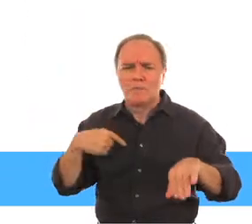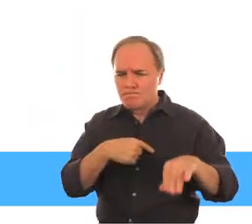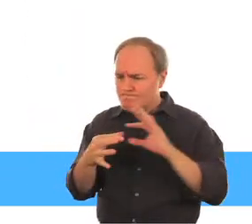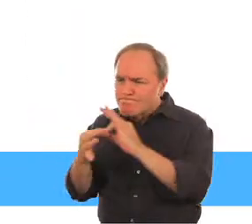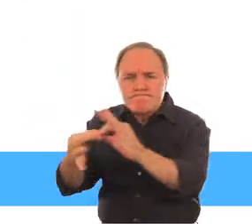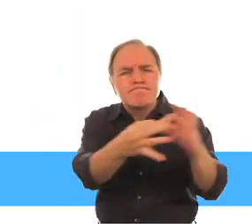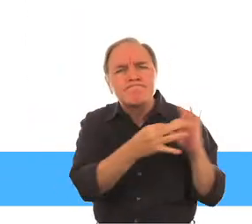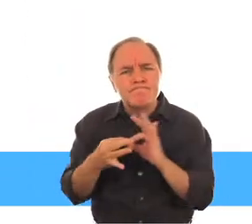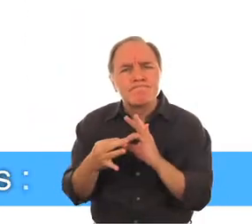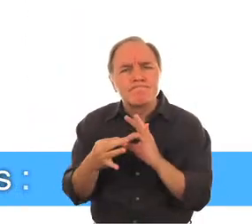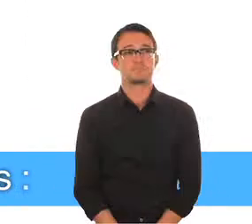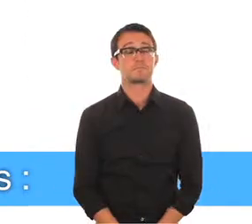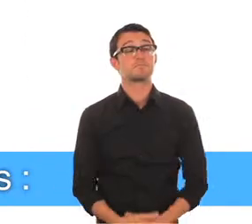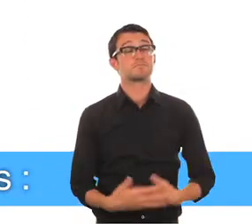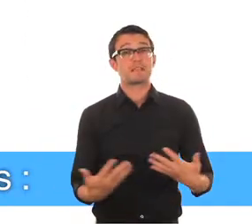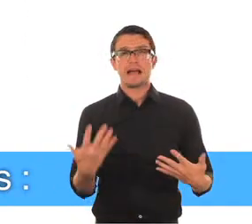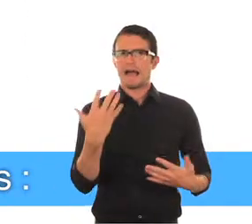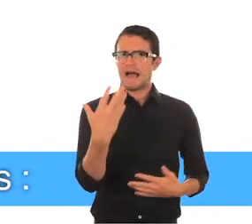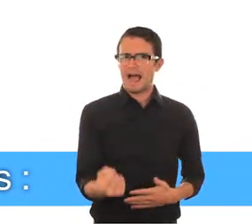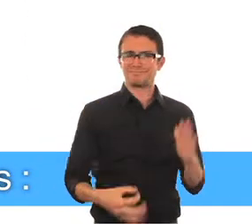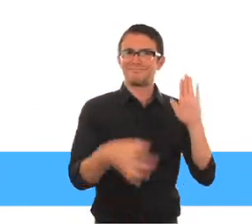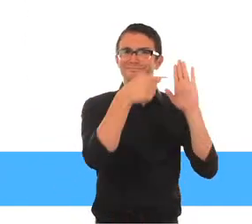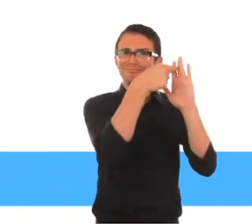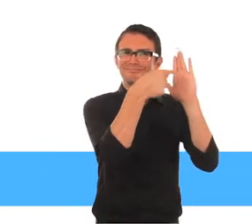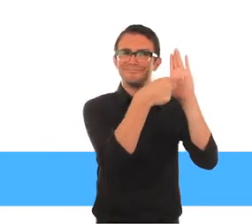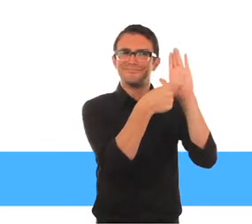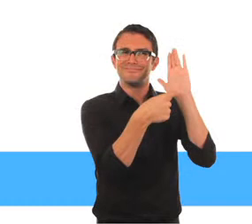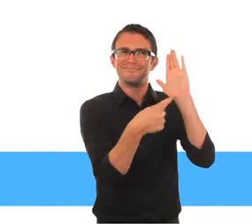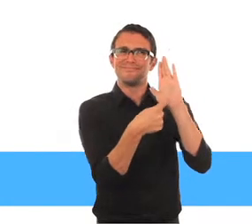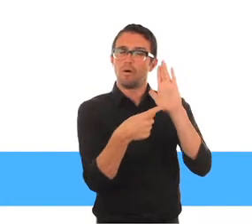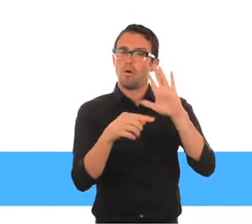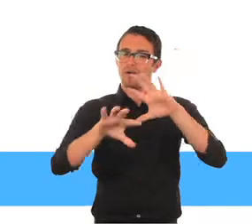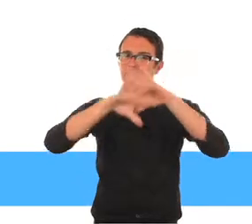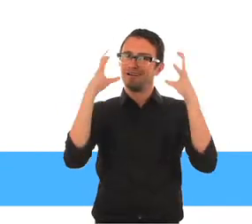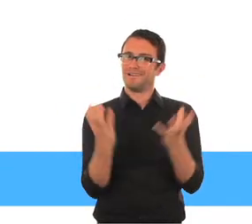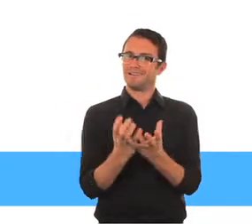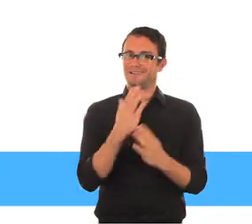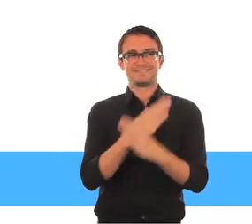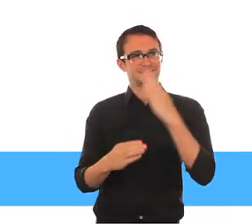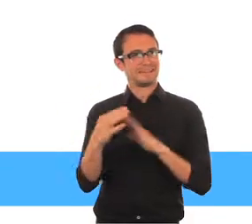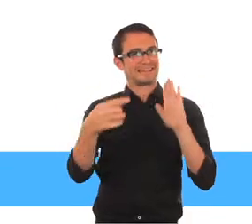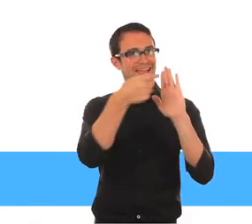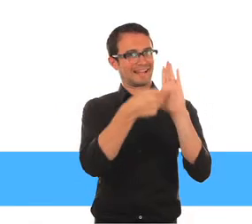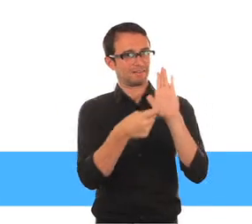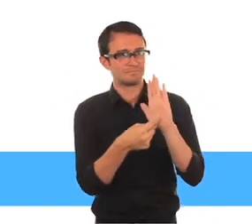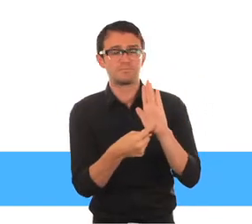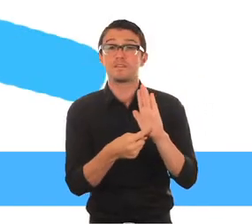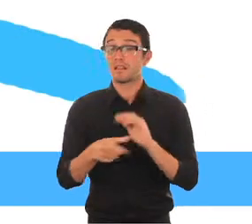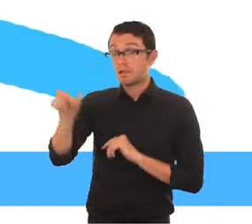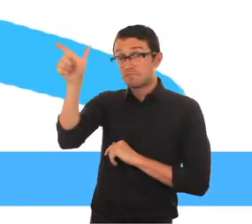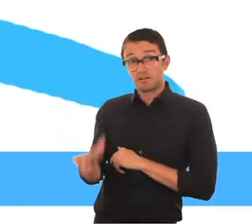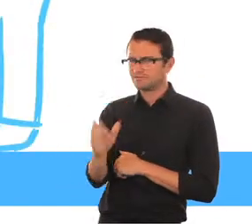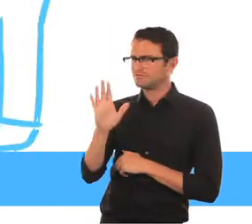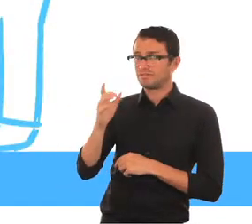Voici quelques règles de convenance à adopter avec les personnes handicapées. Parlez directement à la personne et non à un tiers. Quand vous parlez avec une personne